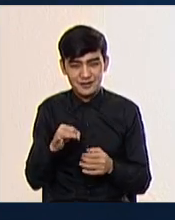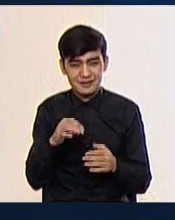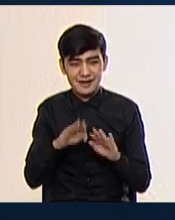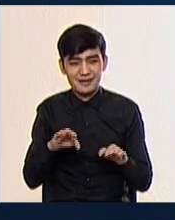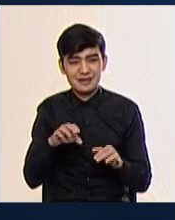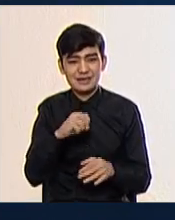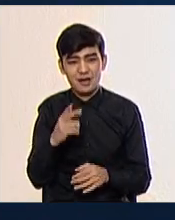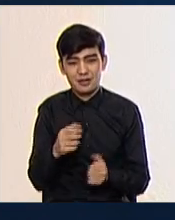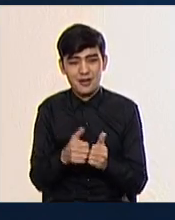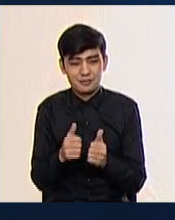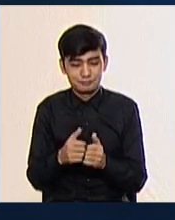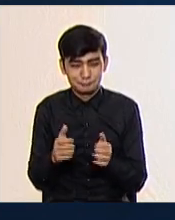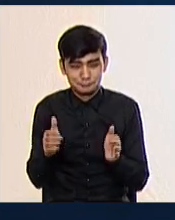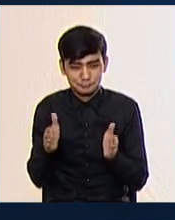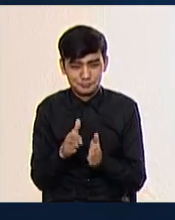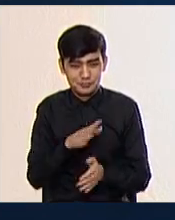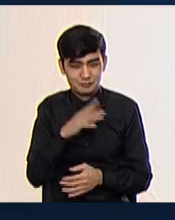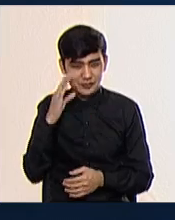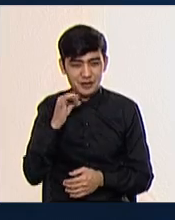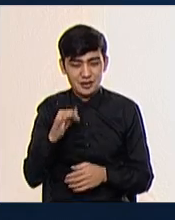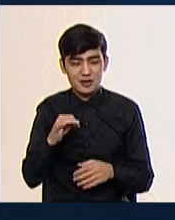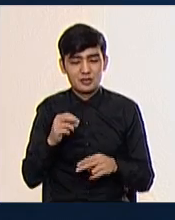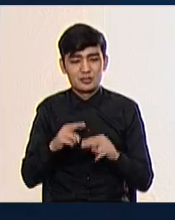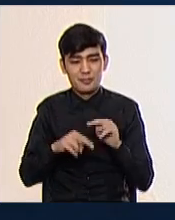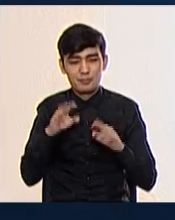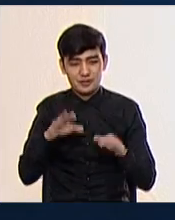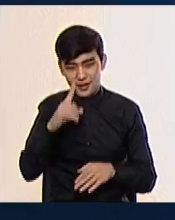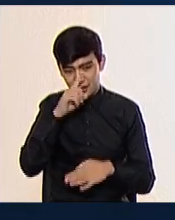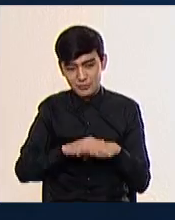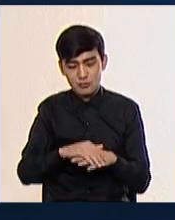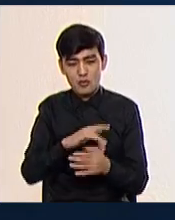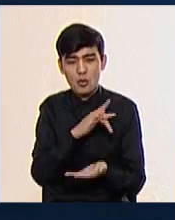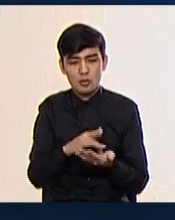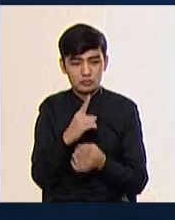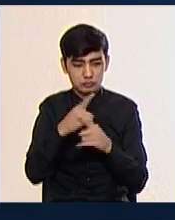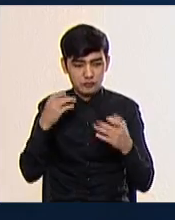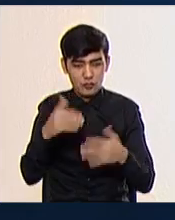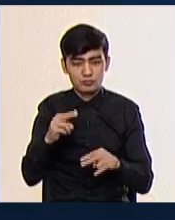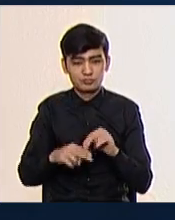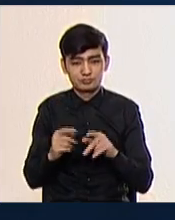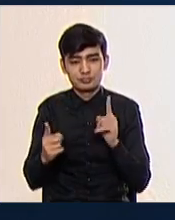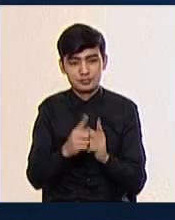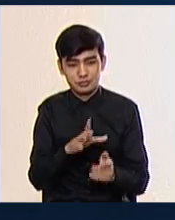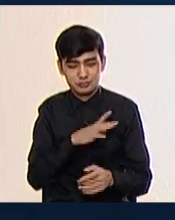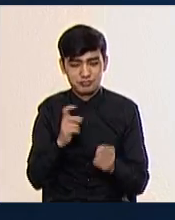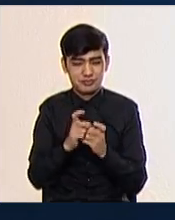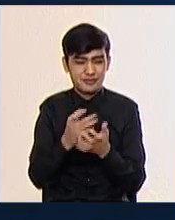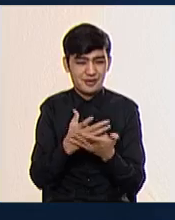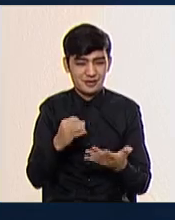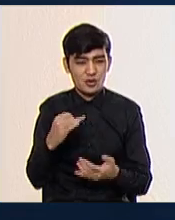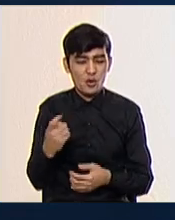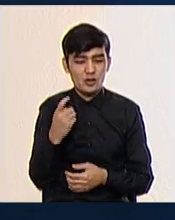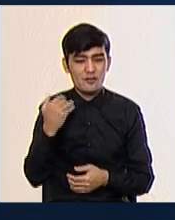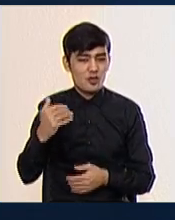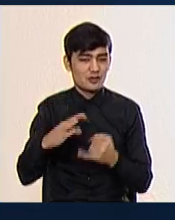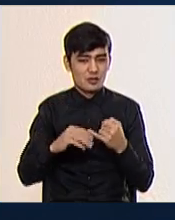детскому саду. Проект новостройки уже даже опубликовали на сайте акима города. Встреча с застройщиком обострила конфликт. Владелец земли